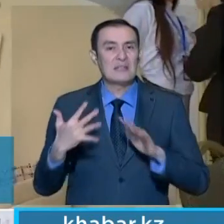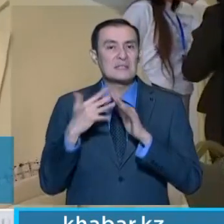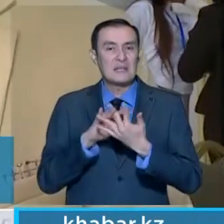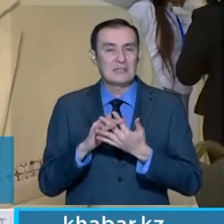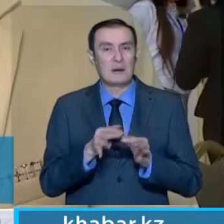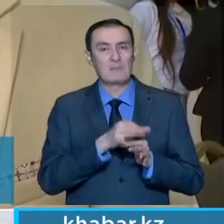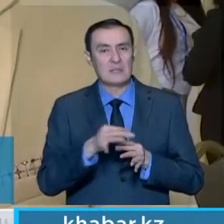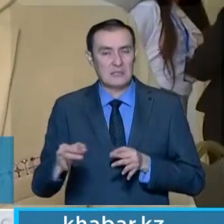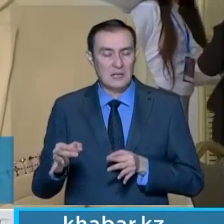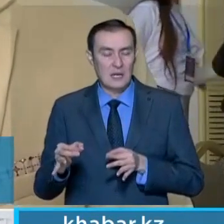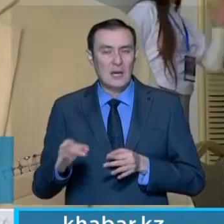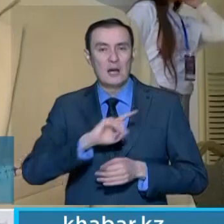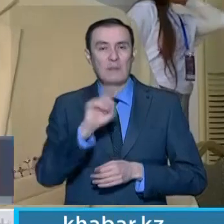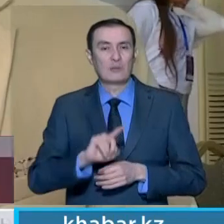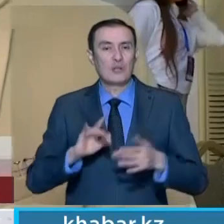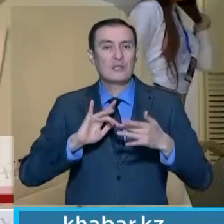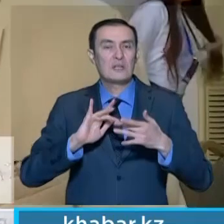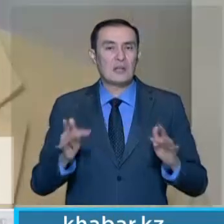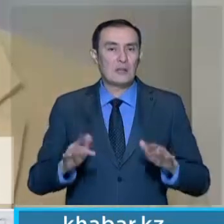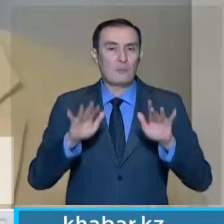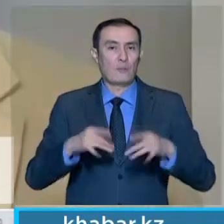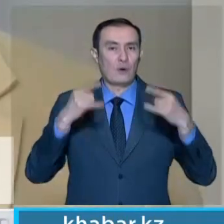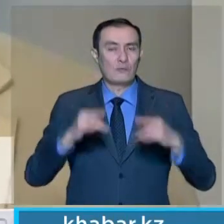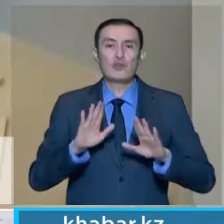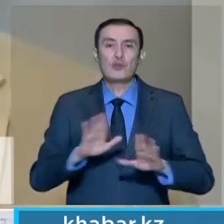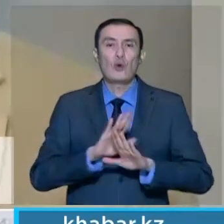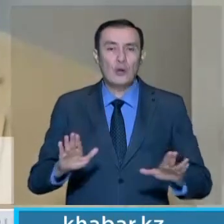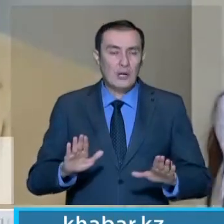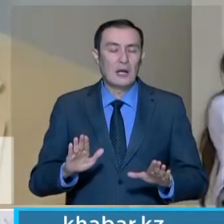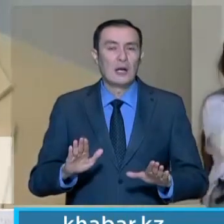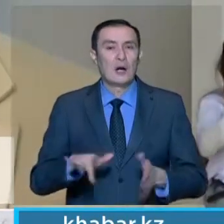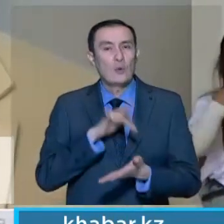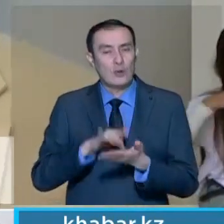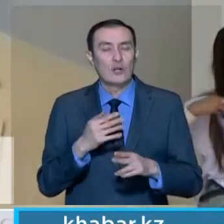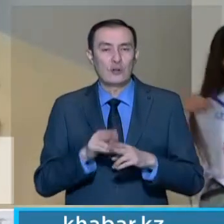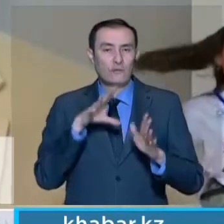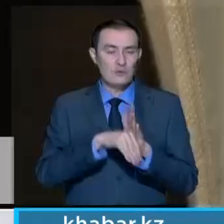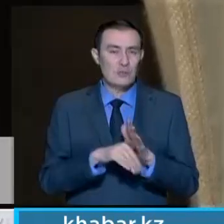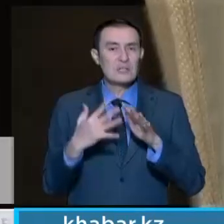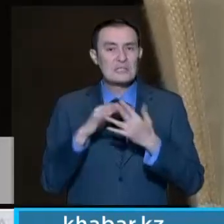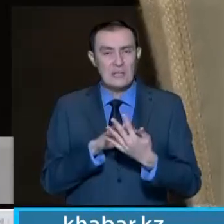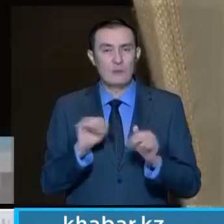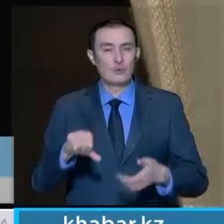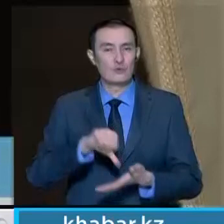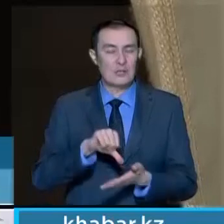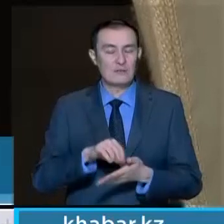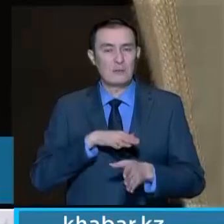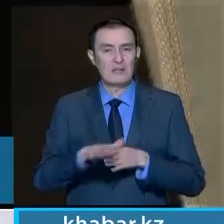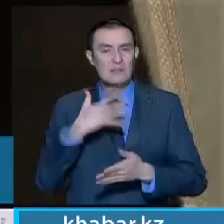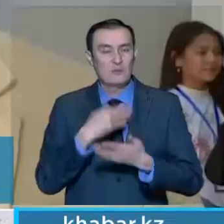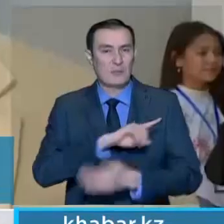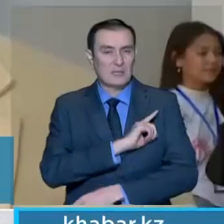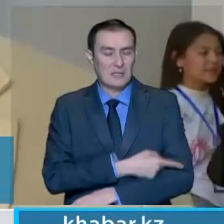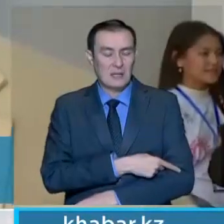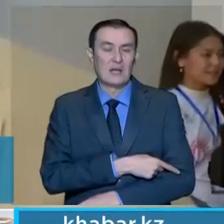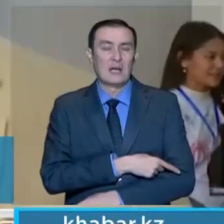местности, потому что IT – это не только про города. Для сельской молодежи это большая возможность сравняться, реализовать свой потенциал.